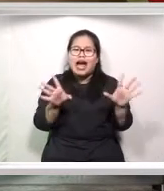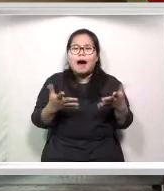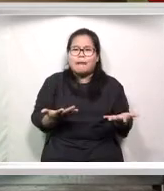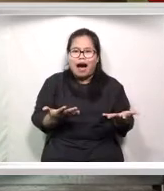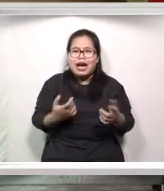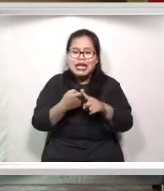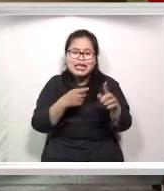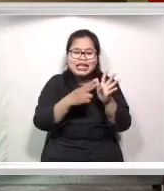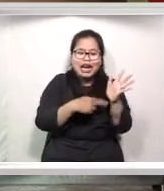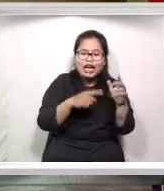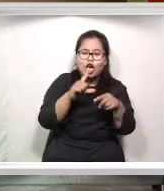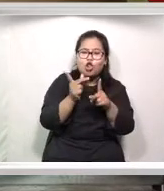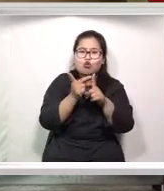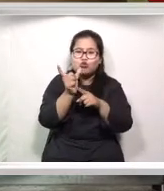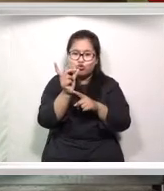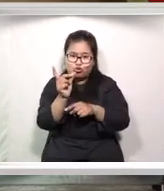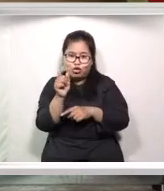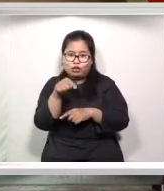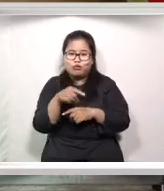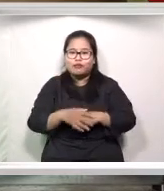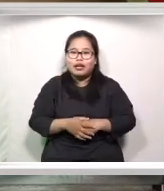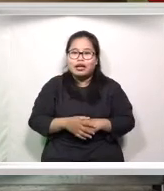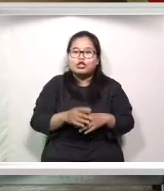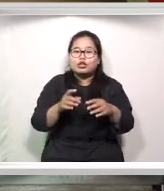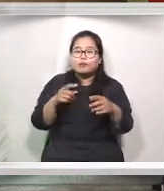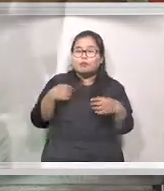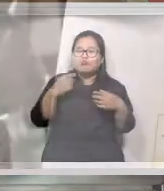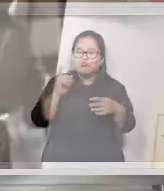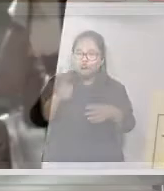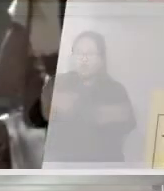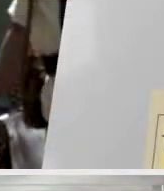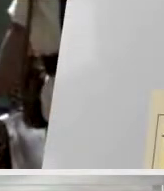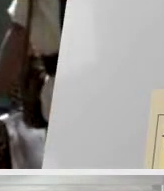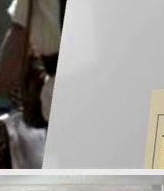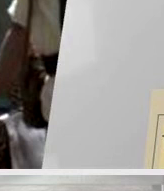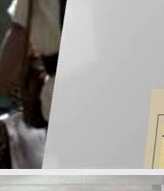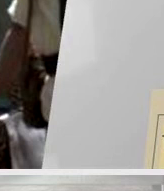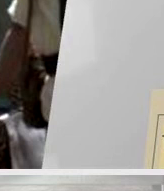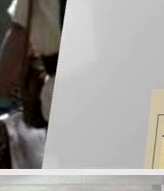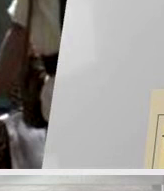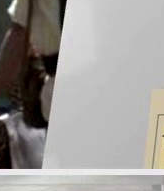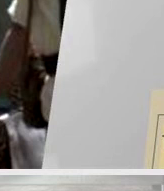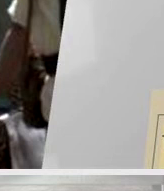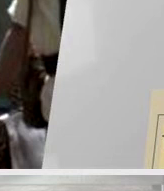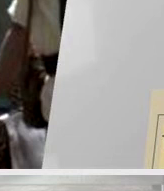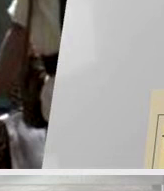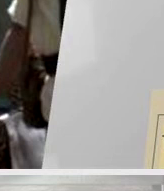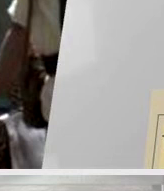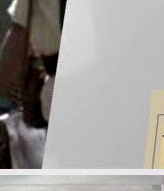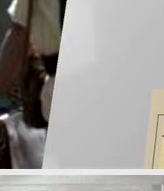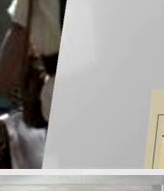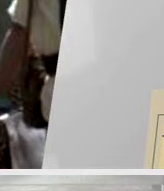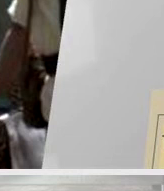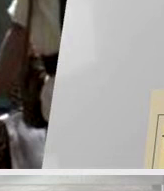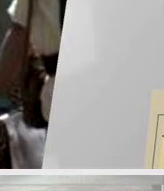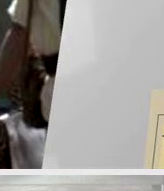dalam nilai luhur tersebut antara lain, berjiwa kesatria, di mana setiap saat kita siap